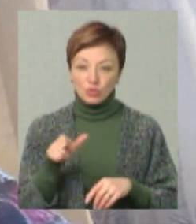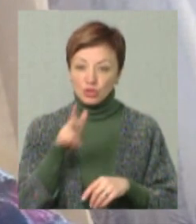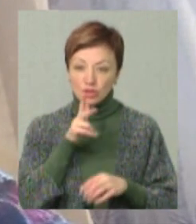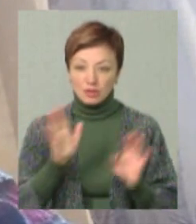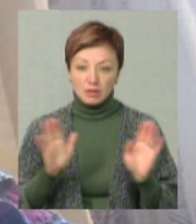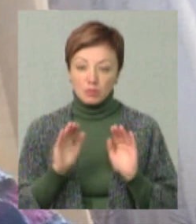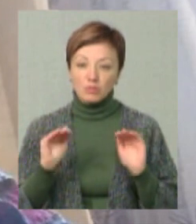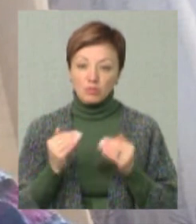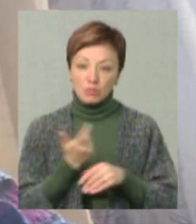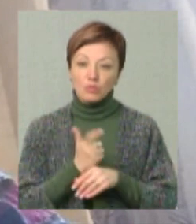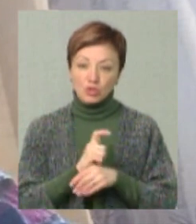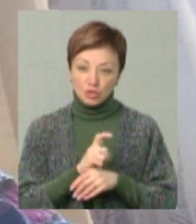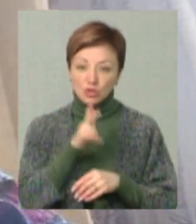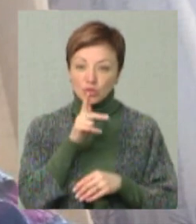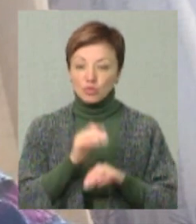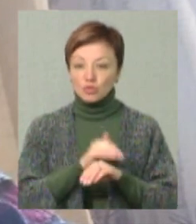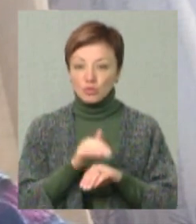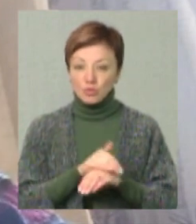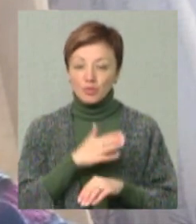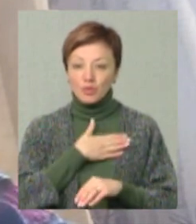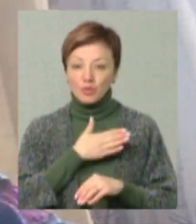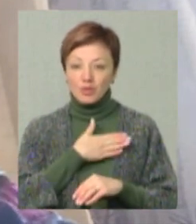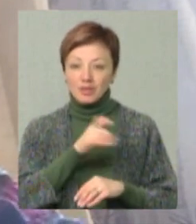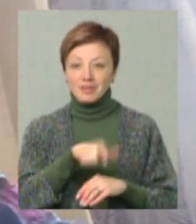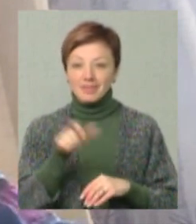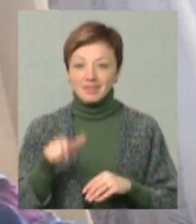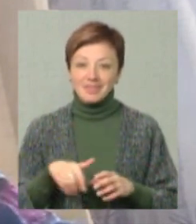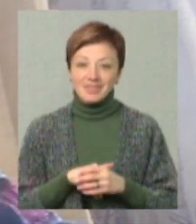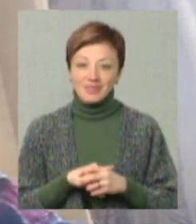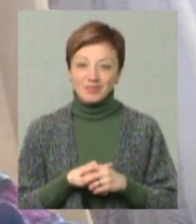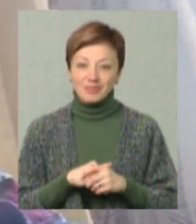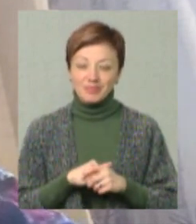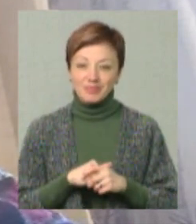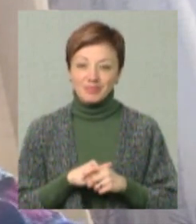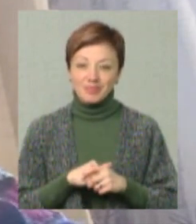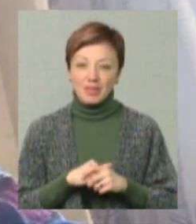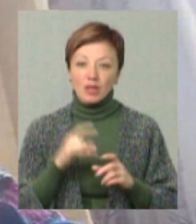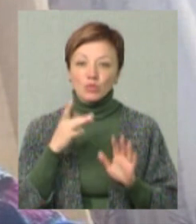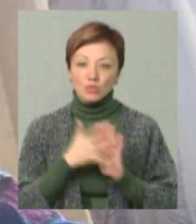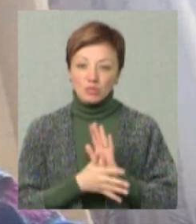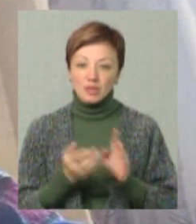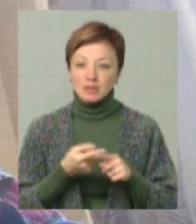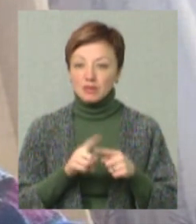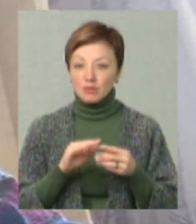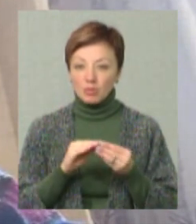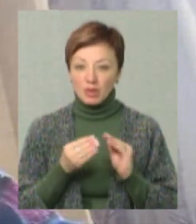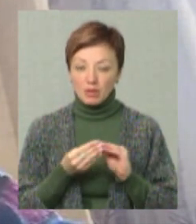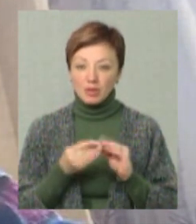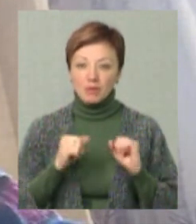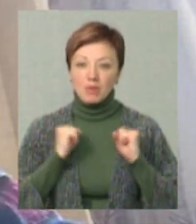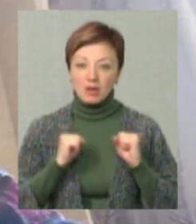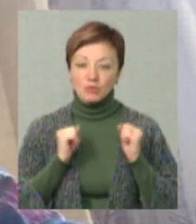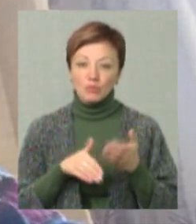чернівчан такі. Більшість чернівчан дуже добрі, дуже людяні, як це можна сказати, і розуміють ці проблеми